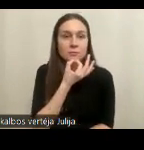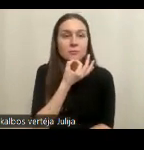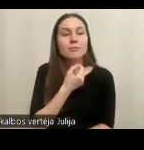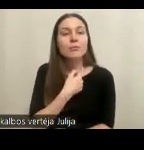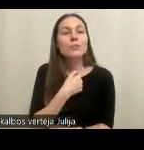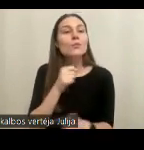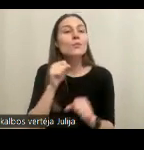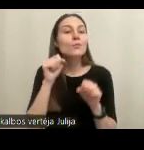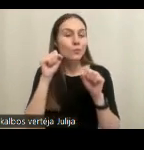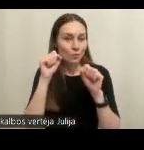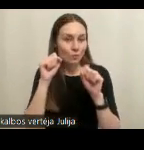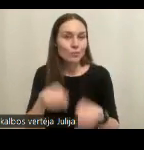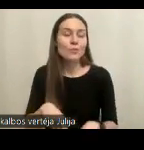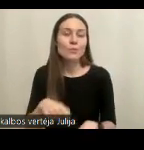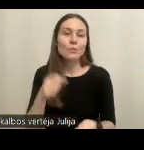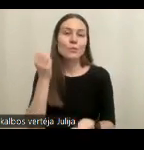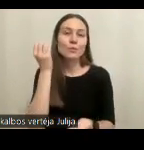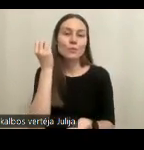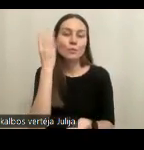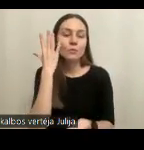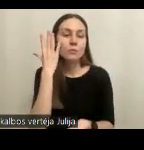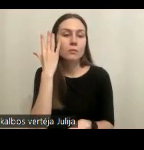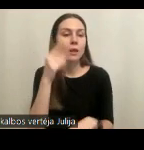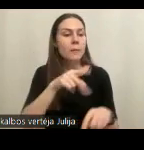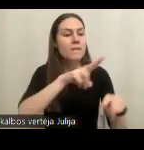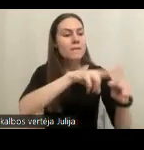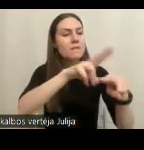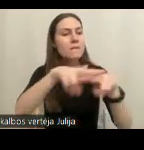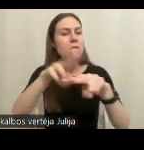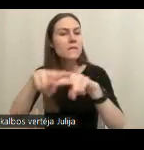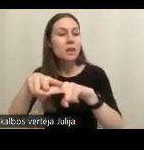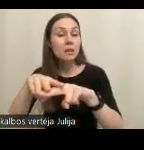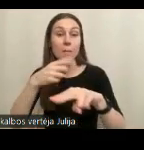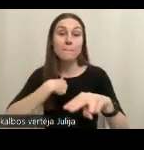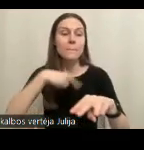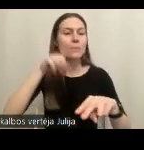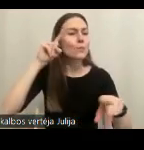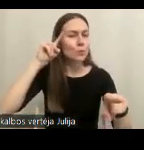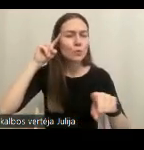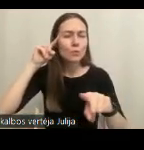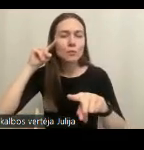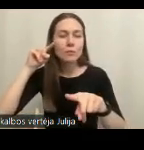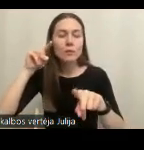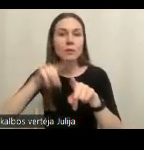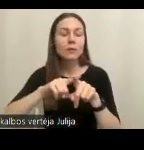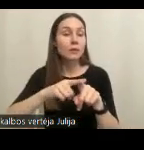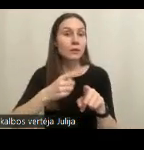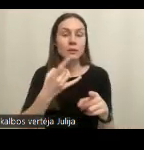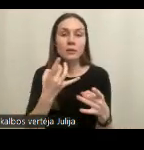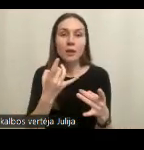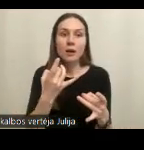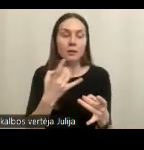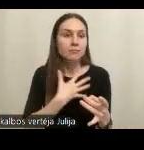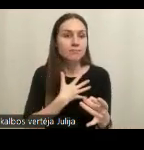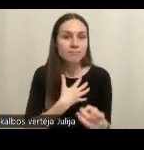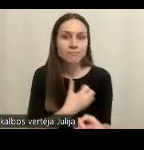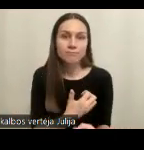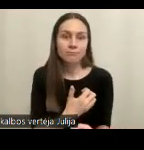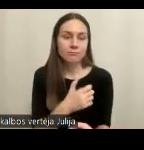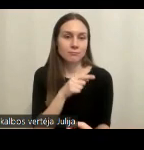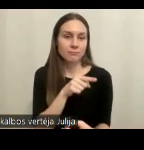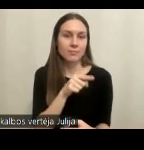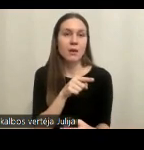suprasti, kas kalbama apie vietas, kadangi jos man pažįstamas, tai dar labiau patraukė. Ir atrodo,